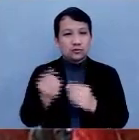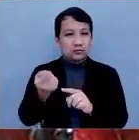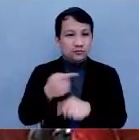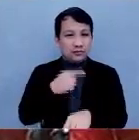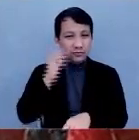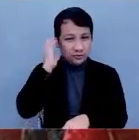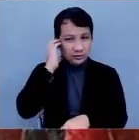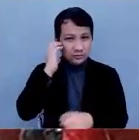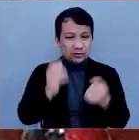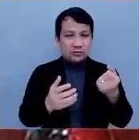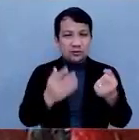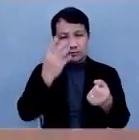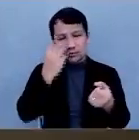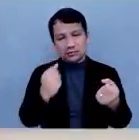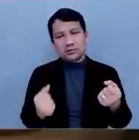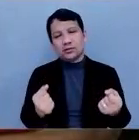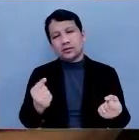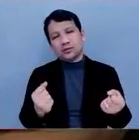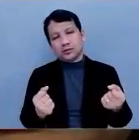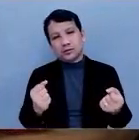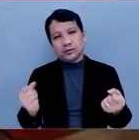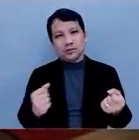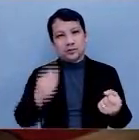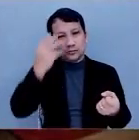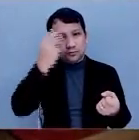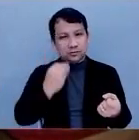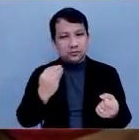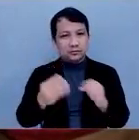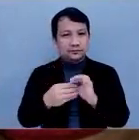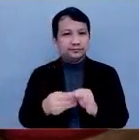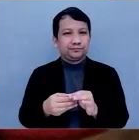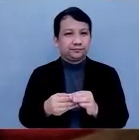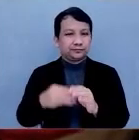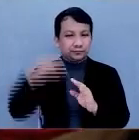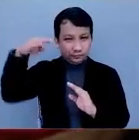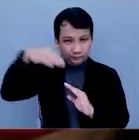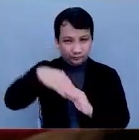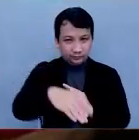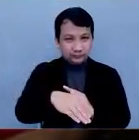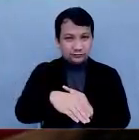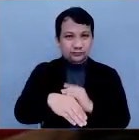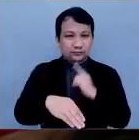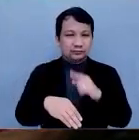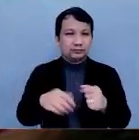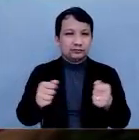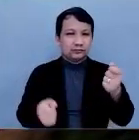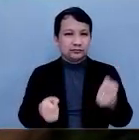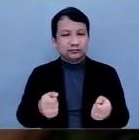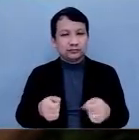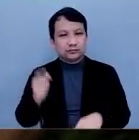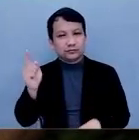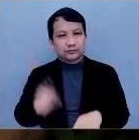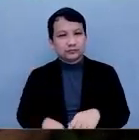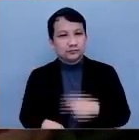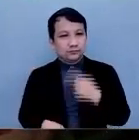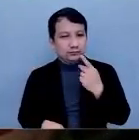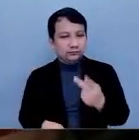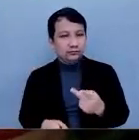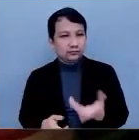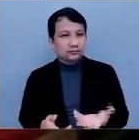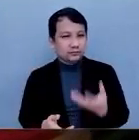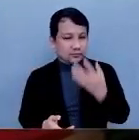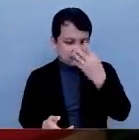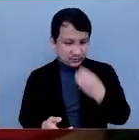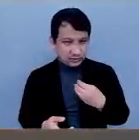nang makaidlip. Parang napapikit ako, hindi ko alam. Siyempre, pababa, hindi natin lalma siguro yung ano. Napapikit